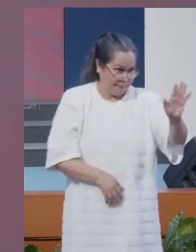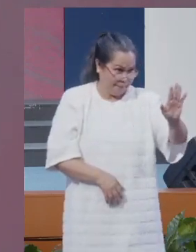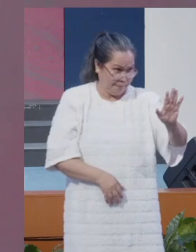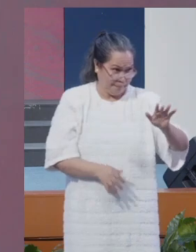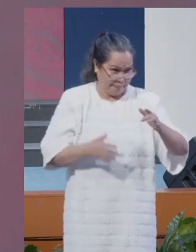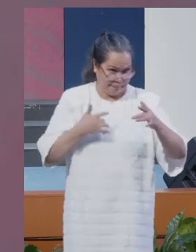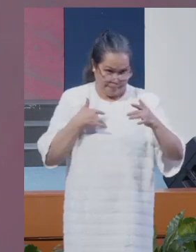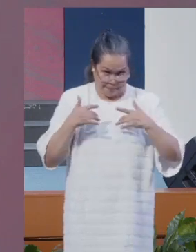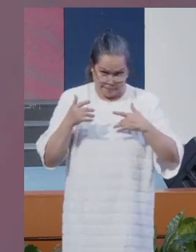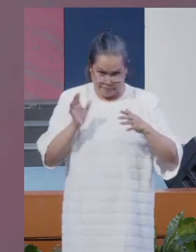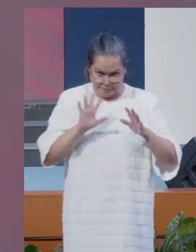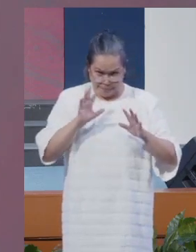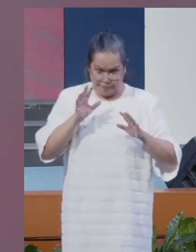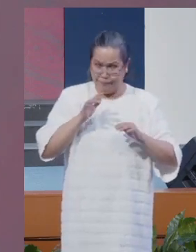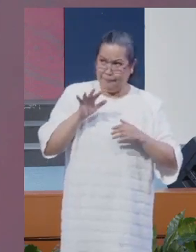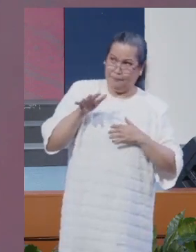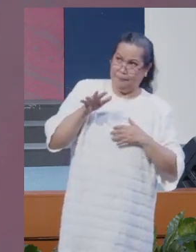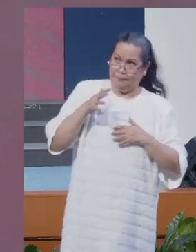na lumapit pa.